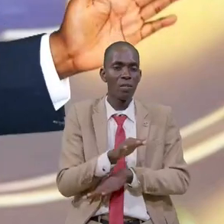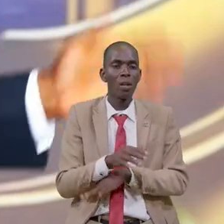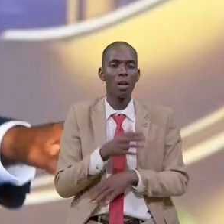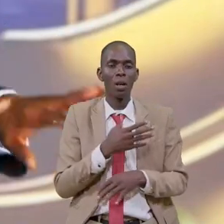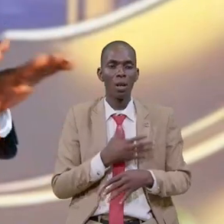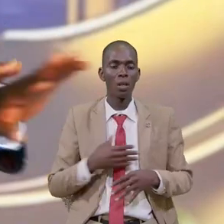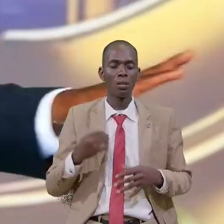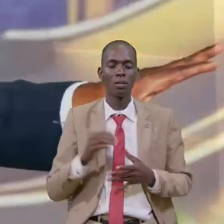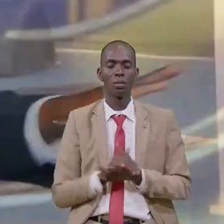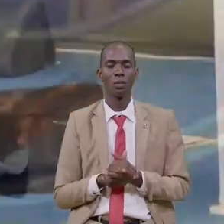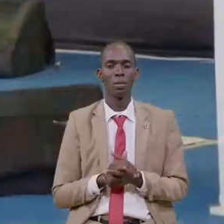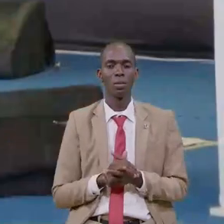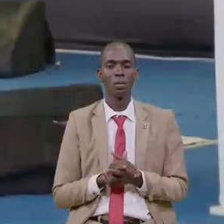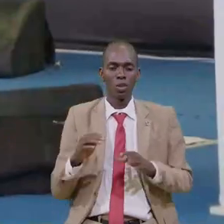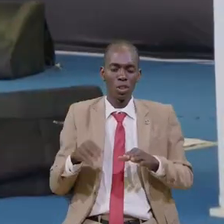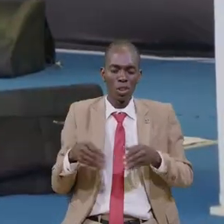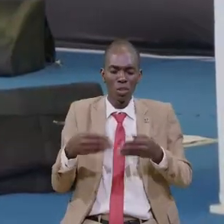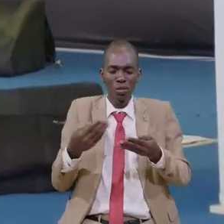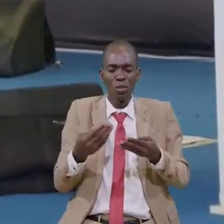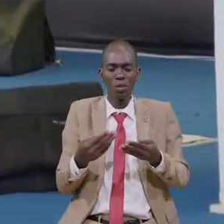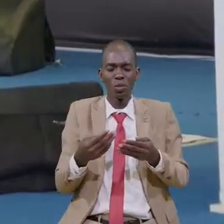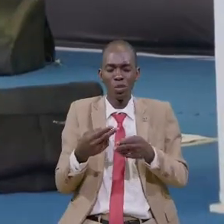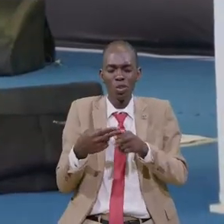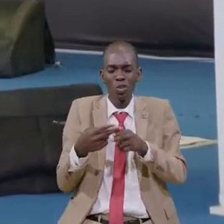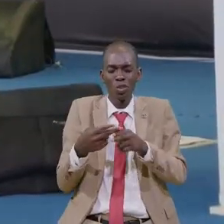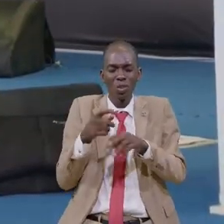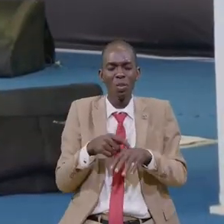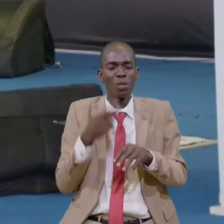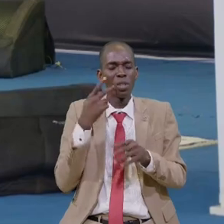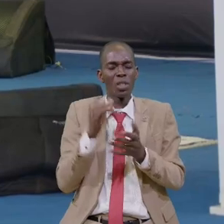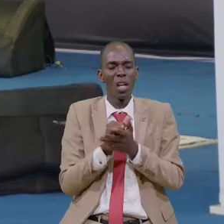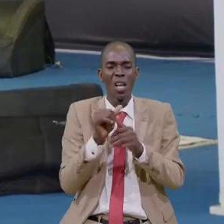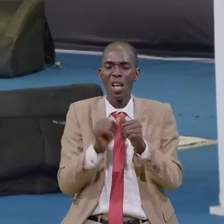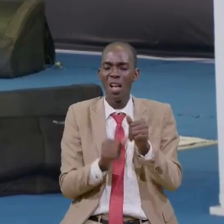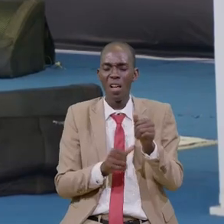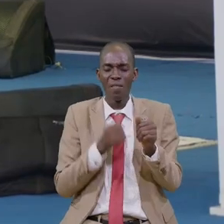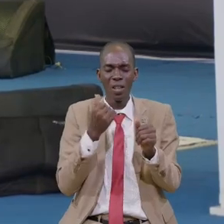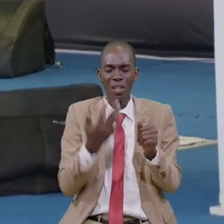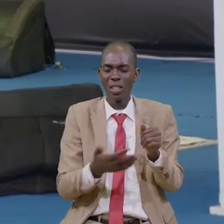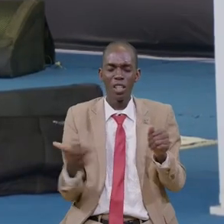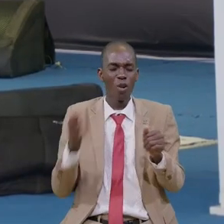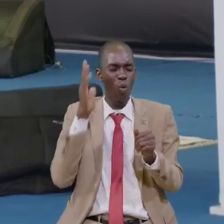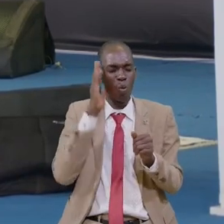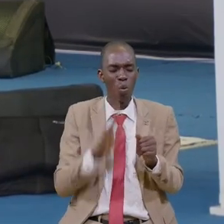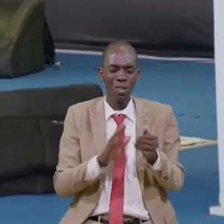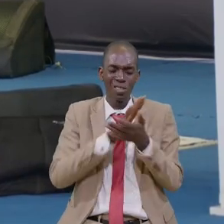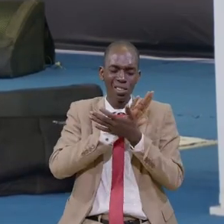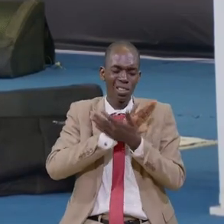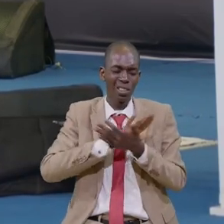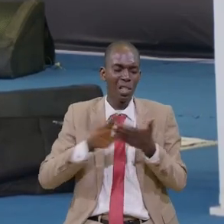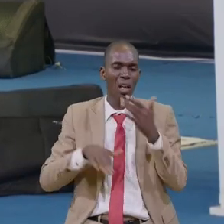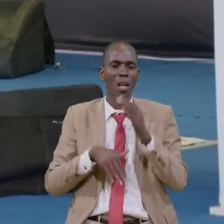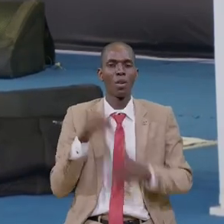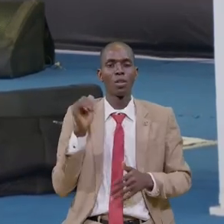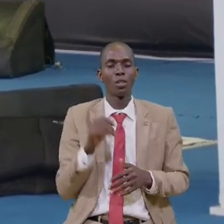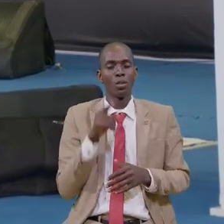dans cette période de temps, tout a été balayé. Et combien ont l'expérience?